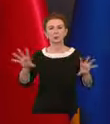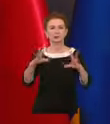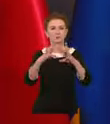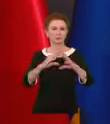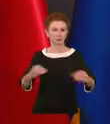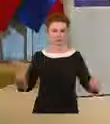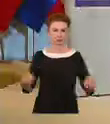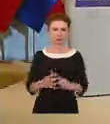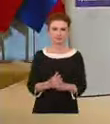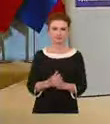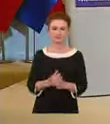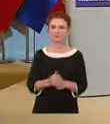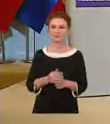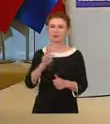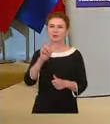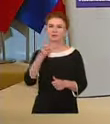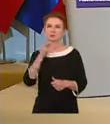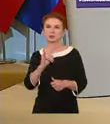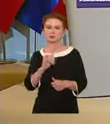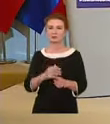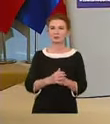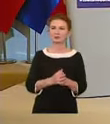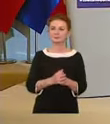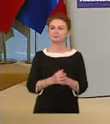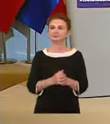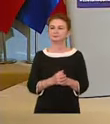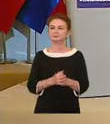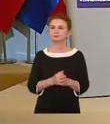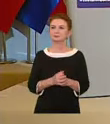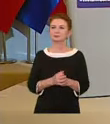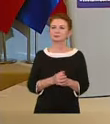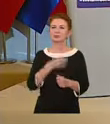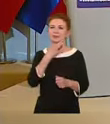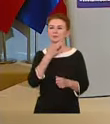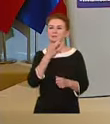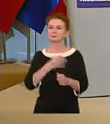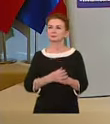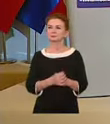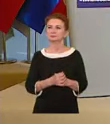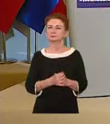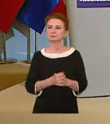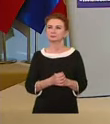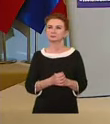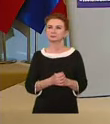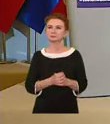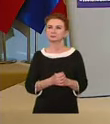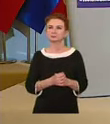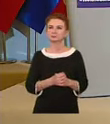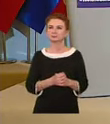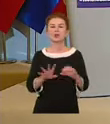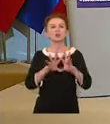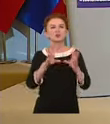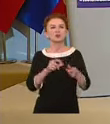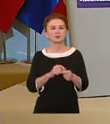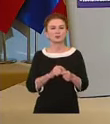proszę, kolejne pytanie. Redaktor Marcin Chmielewski, Agencja Informacyjna Newseria, pyta pana ministra Szumowskiego o to, czy wszystkie restrykcje mogą